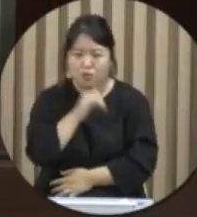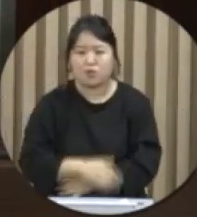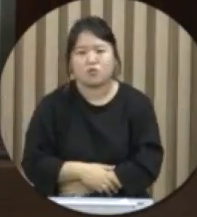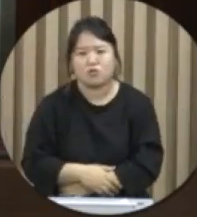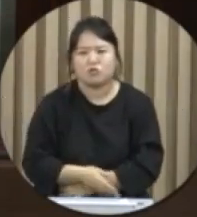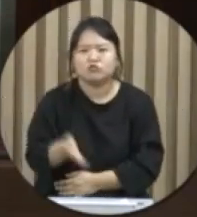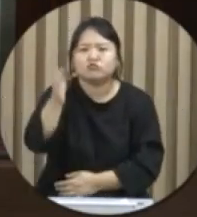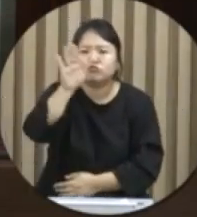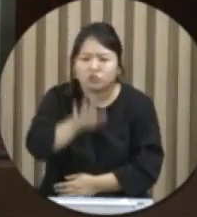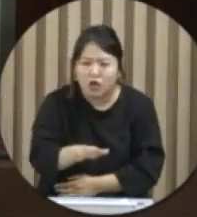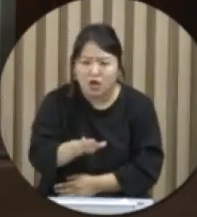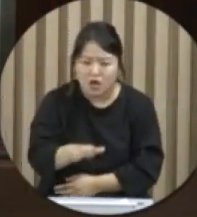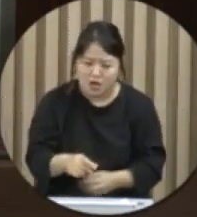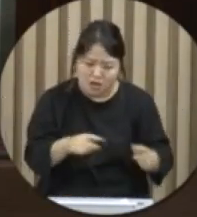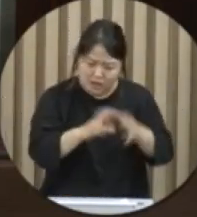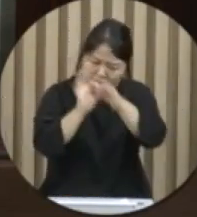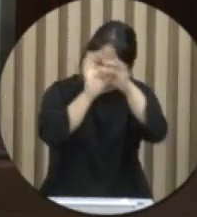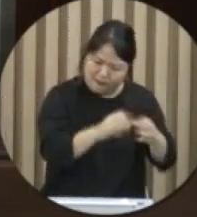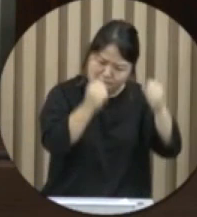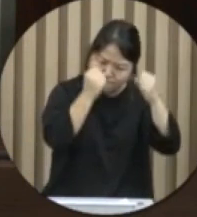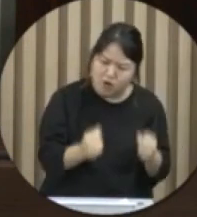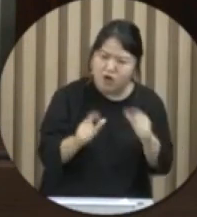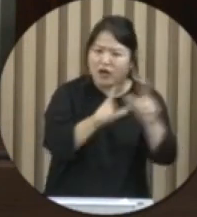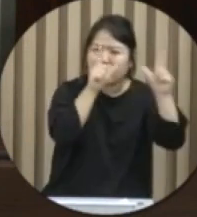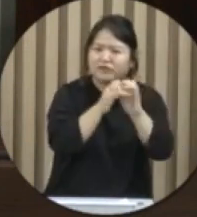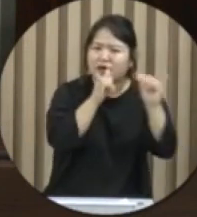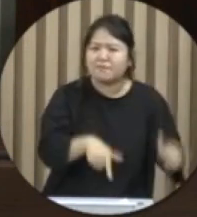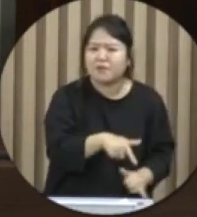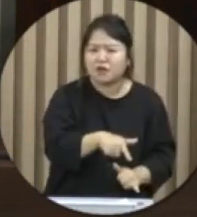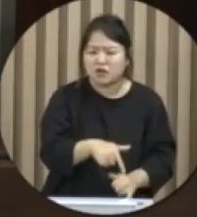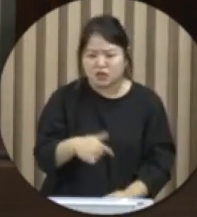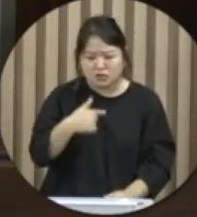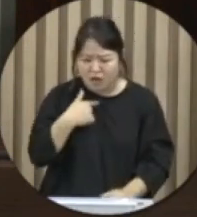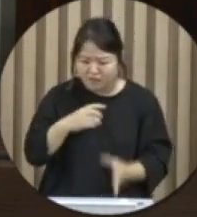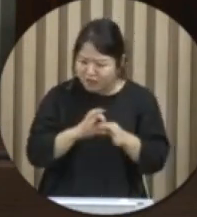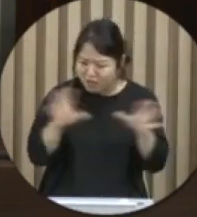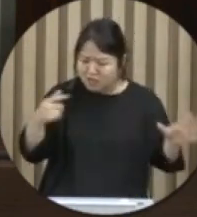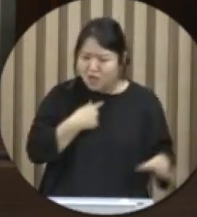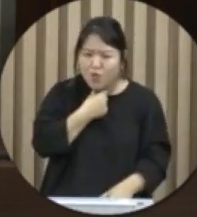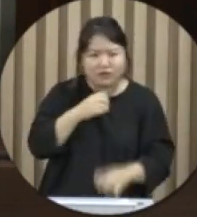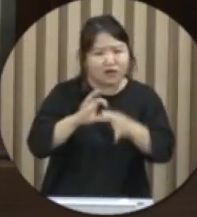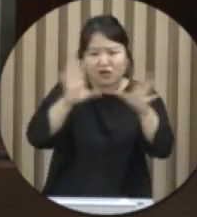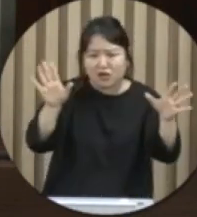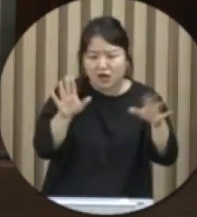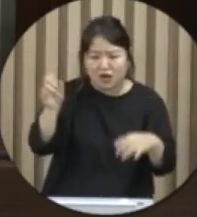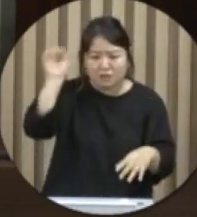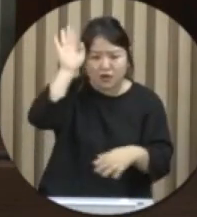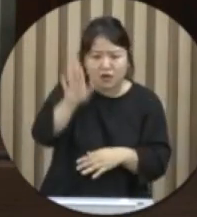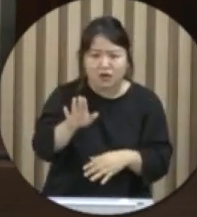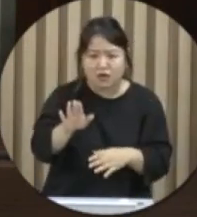그러나 지역을 평생 지키며 함께 살아온 지역 주민 분들은 본인의 의사와 상관없이 앞으로